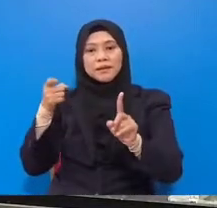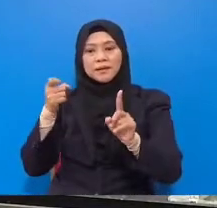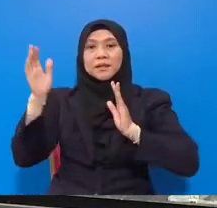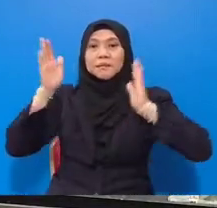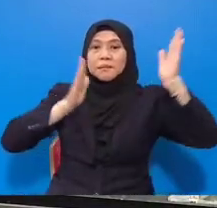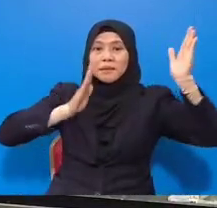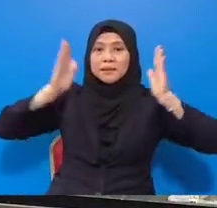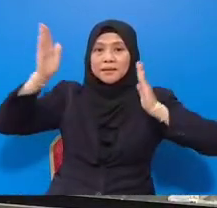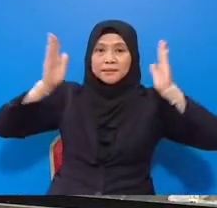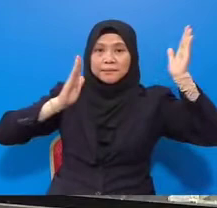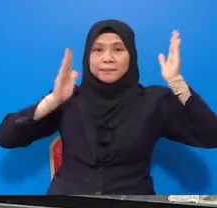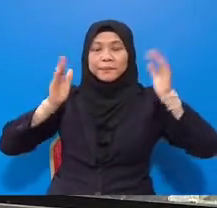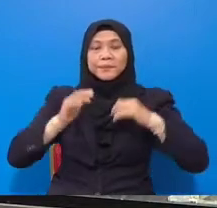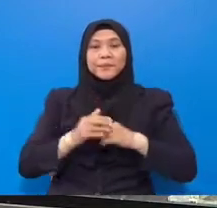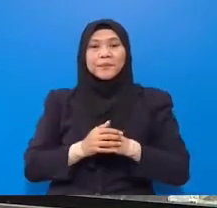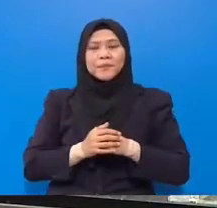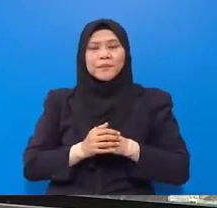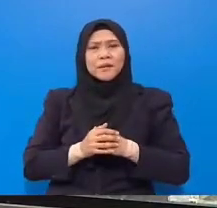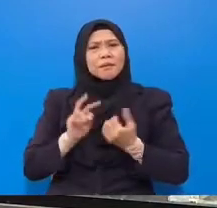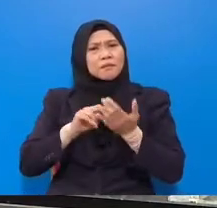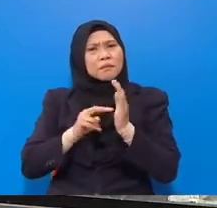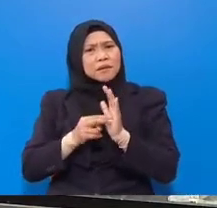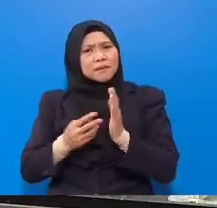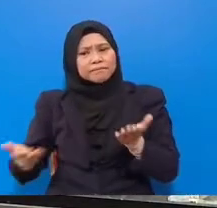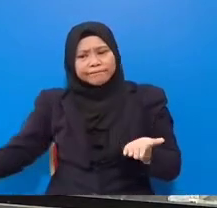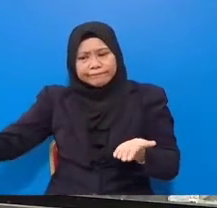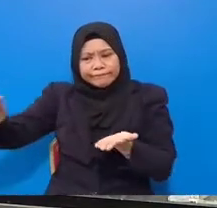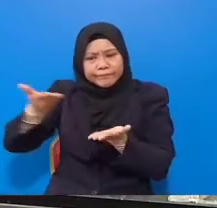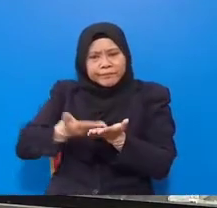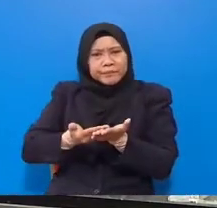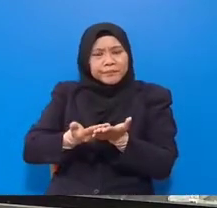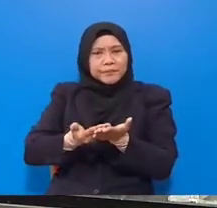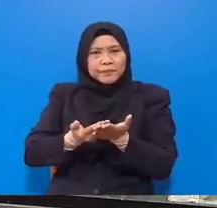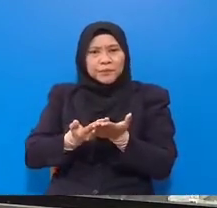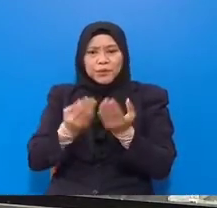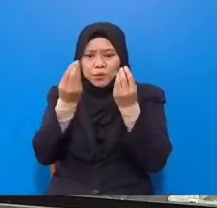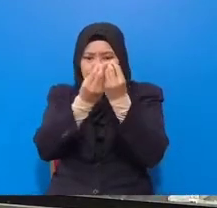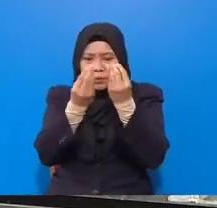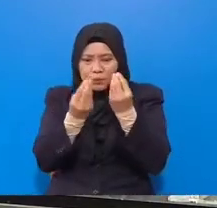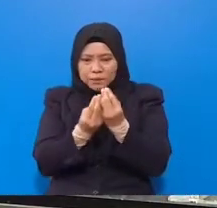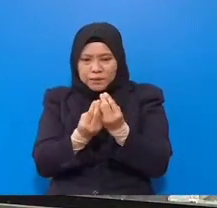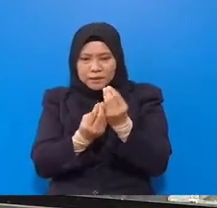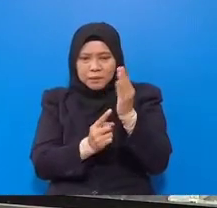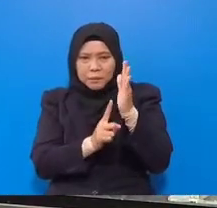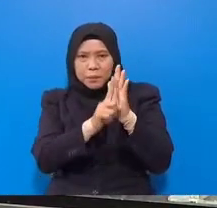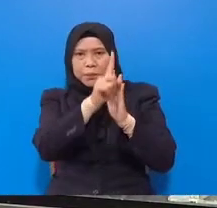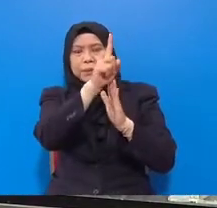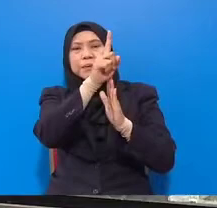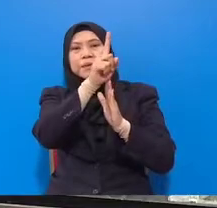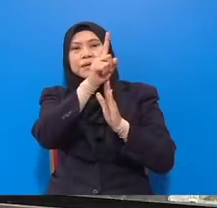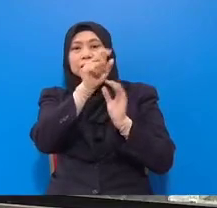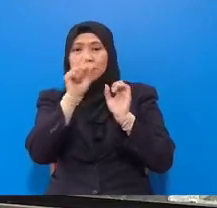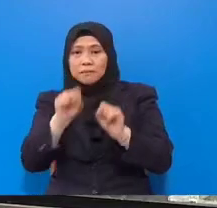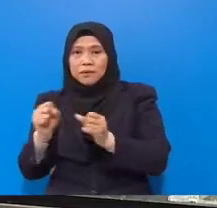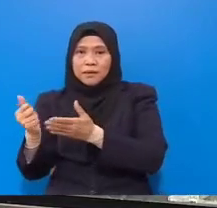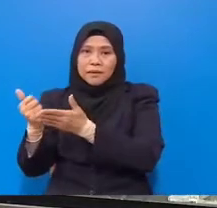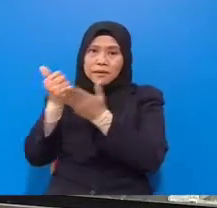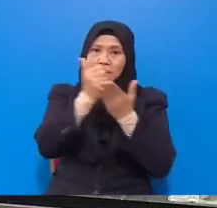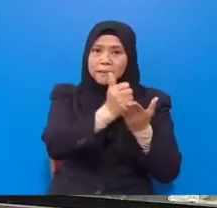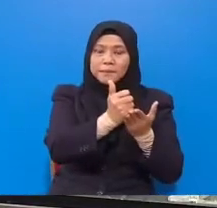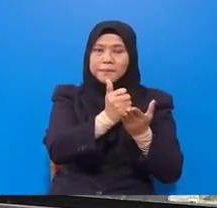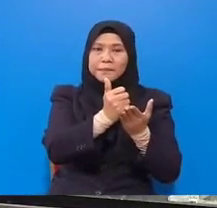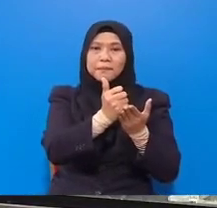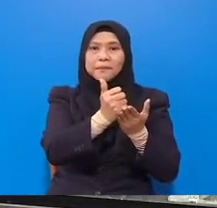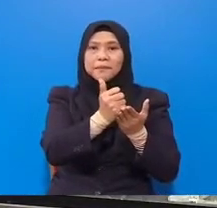negara kita Adakah dengan permintaan yang begitu tinggi akan dapat membantu dan